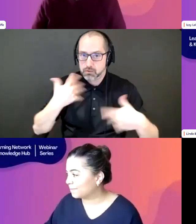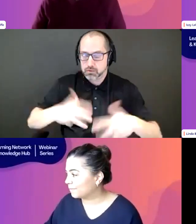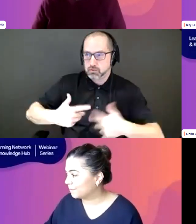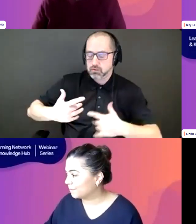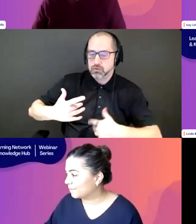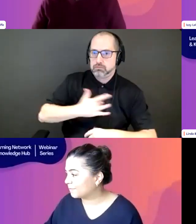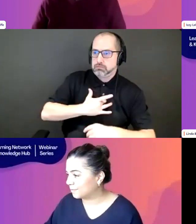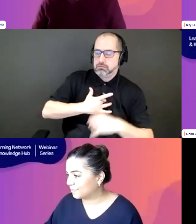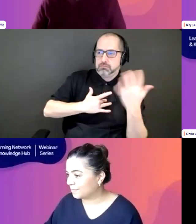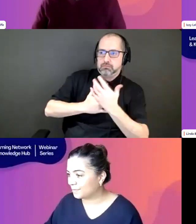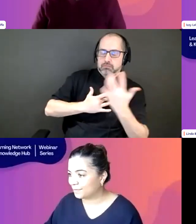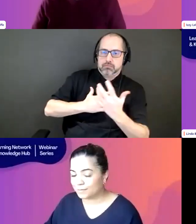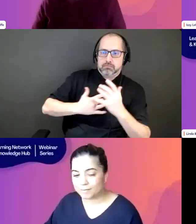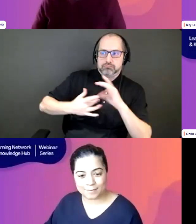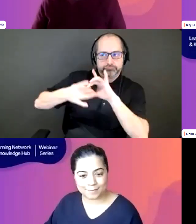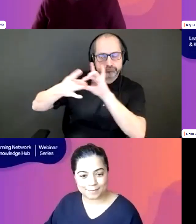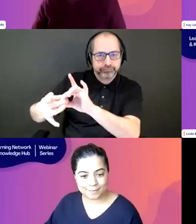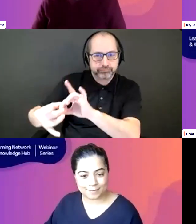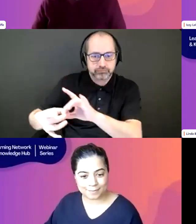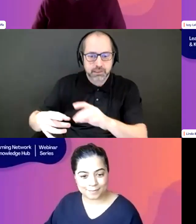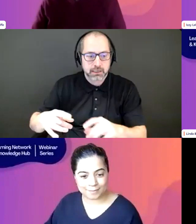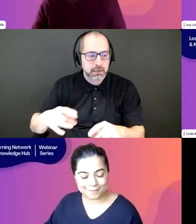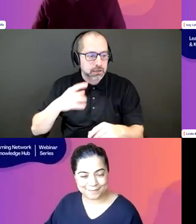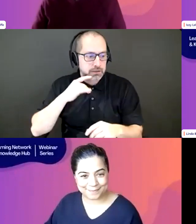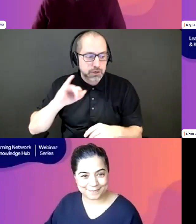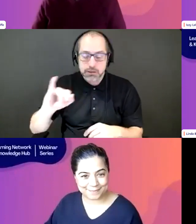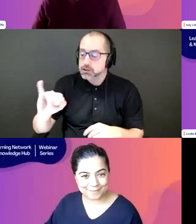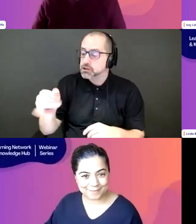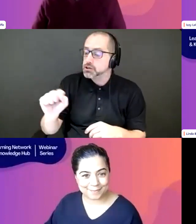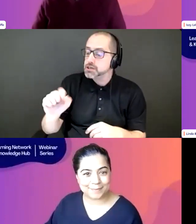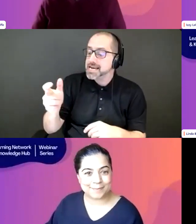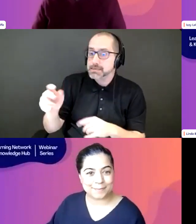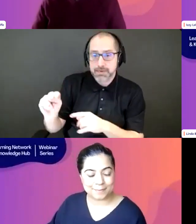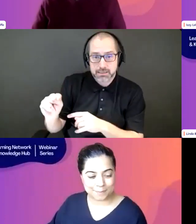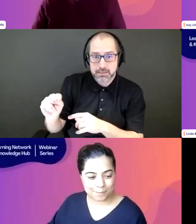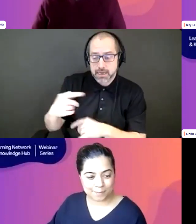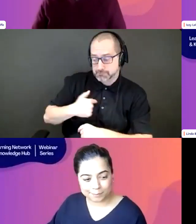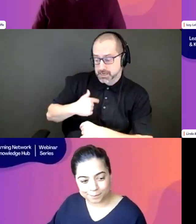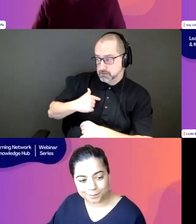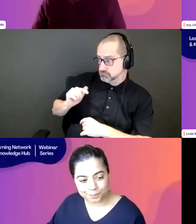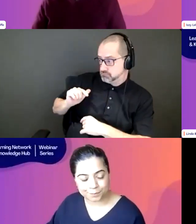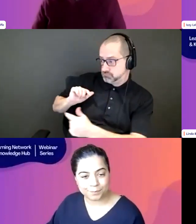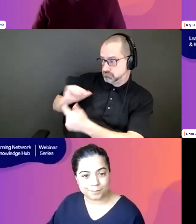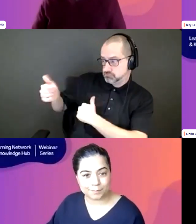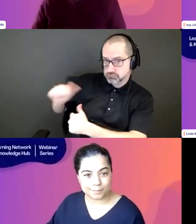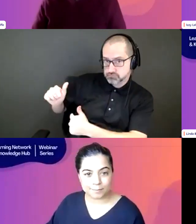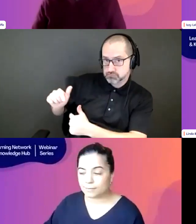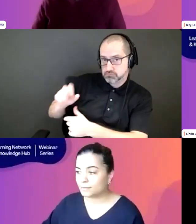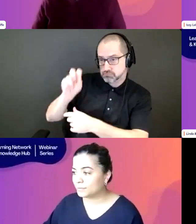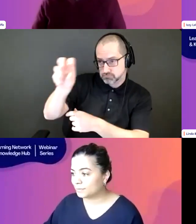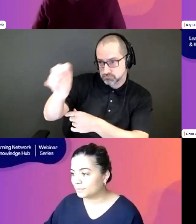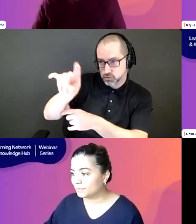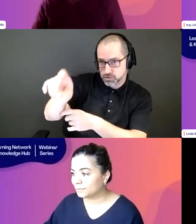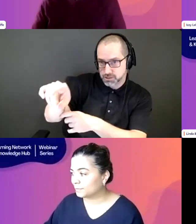vif sur certaines personnes qui résonnent donc alors nous allons donc